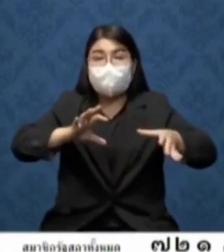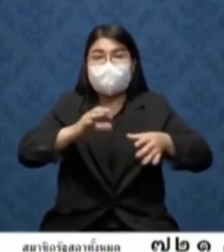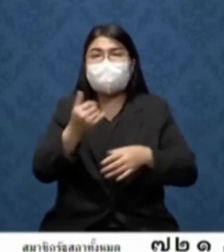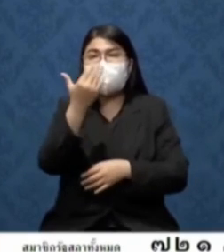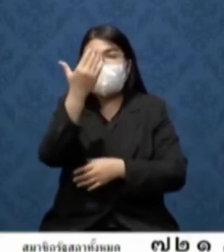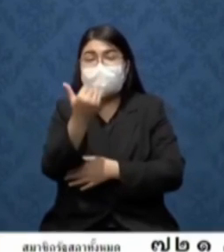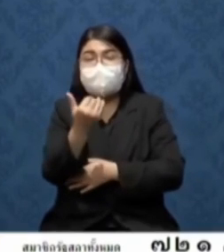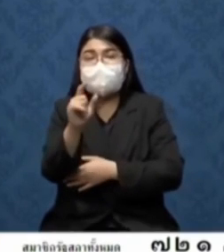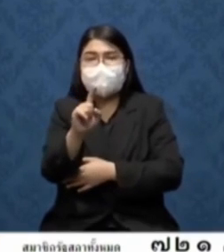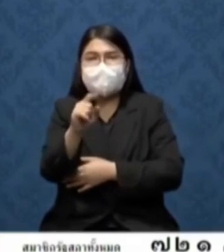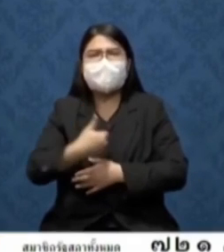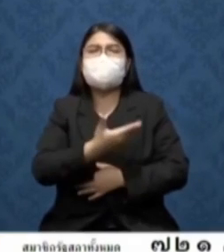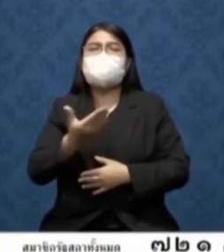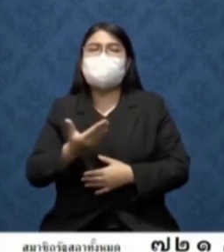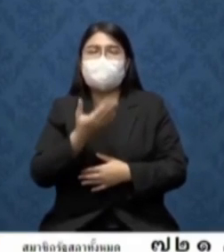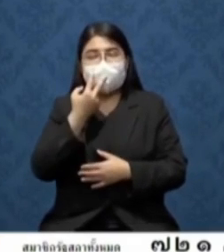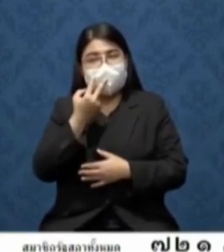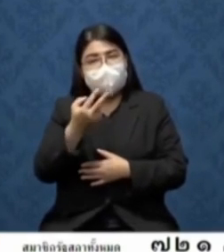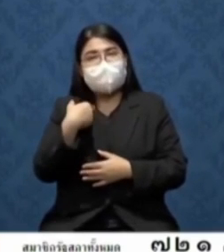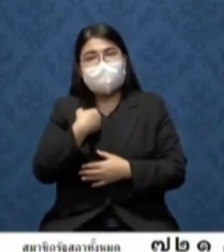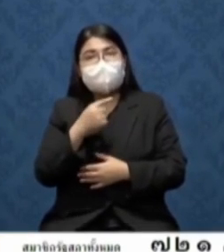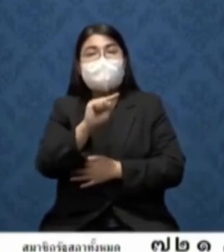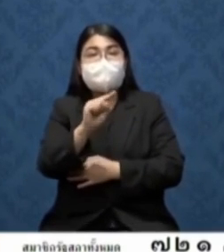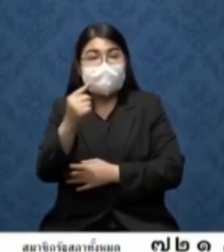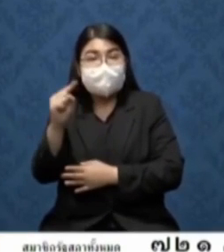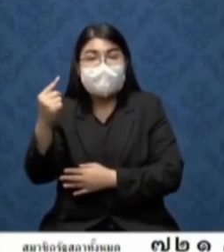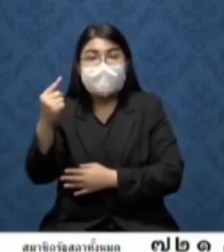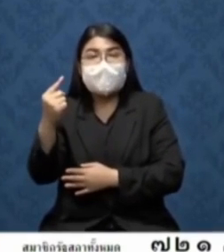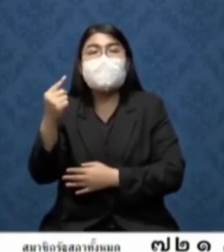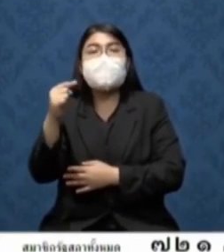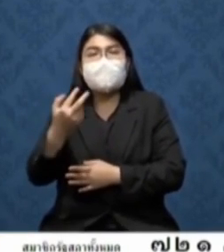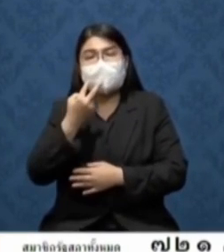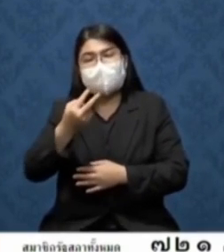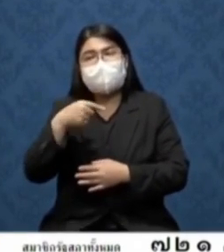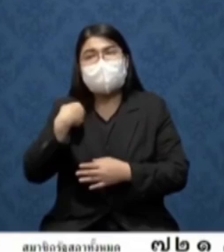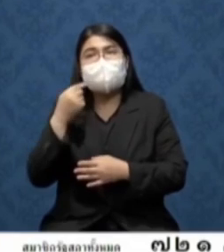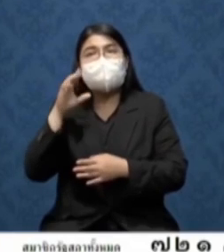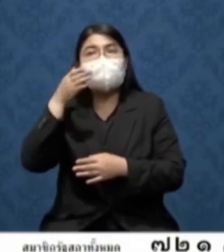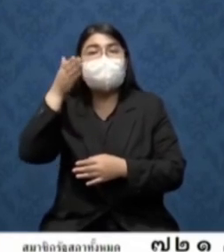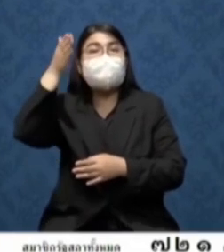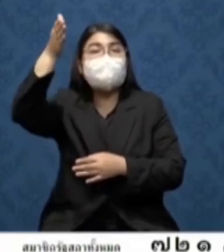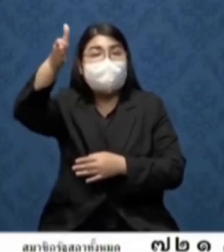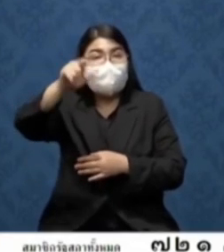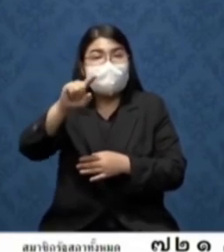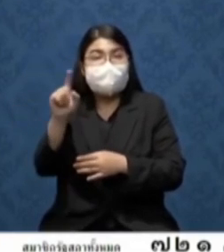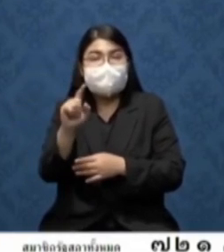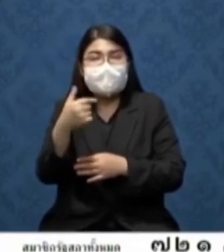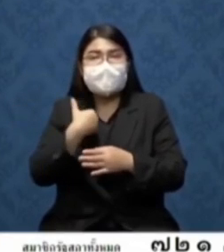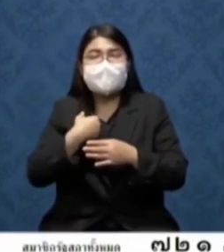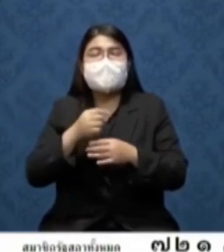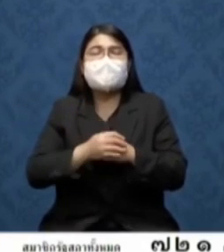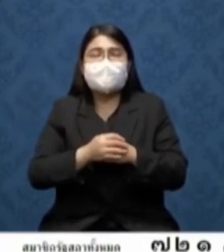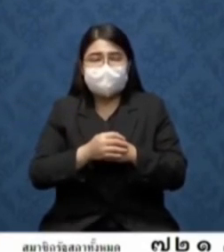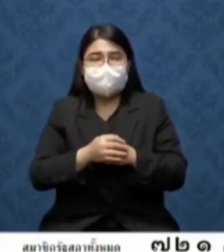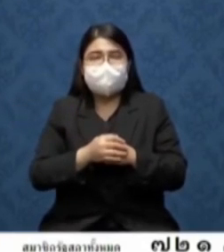ำให้ท่านเห็นถึงความเป็นไปได้ใหม่ๆเพื่อที่จะทำให้ท่านเห็นถึงภาพอนาคตที่เป็นไปได้แบบอื่นเพื่อที่